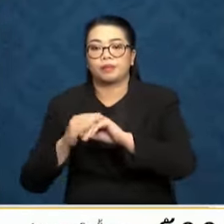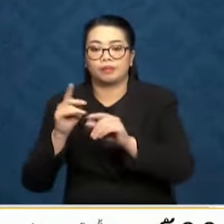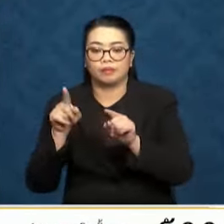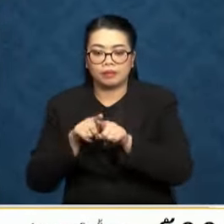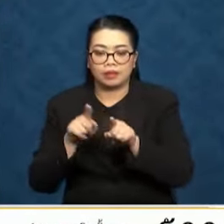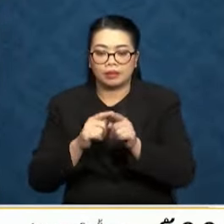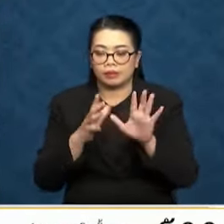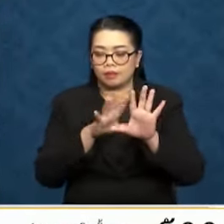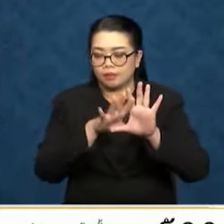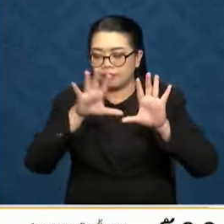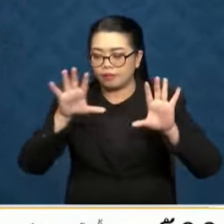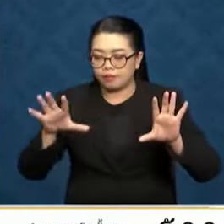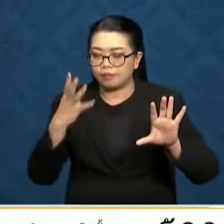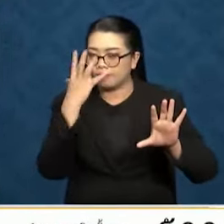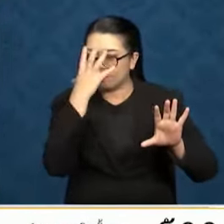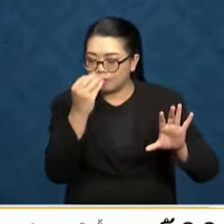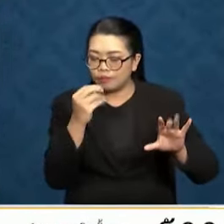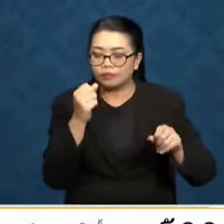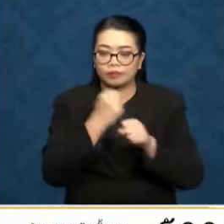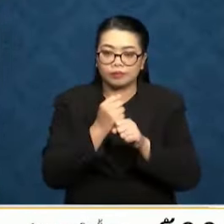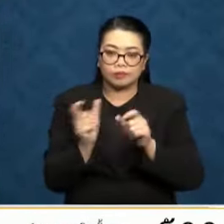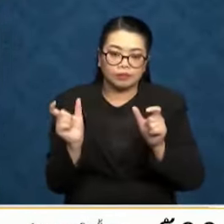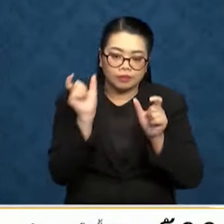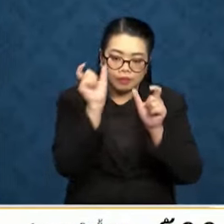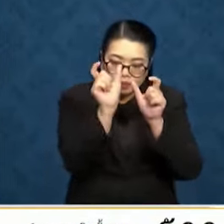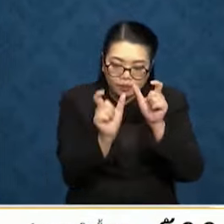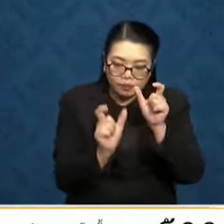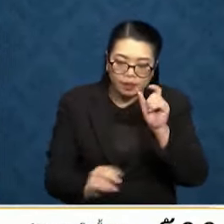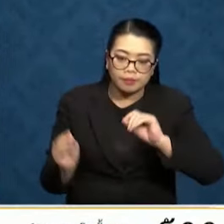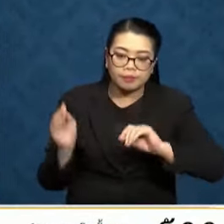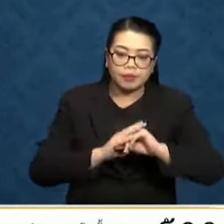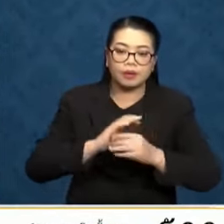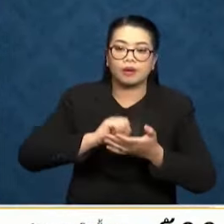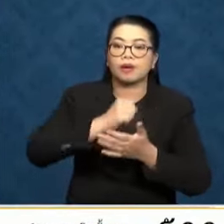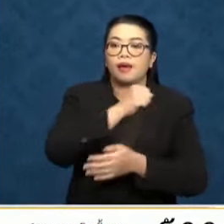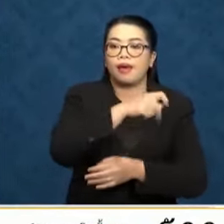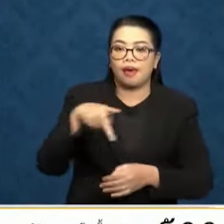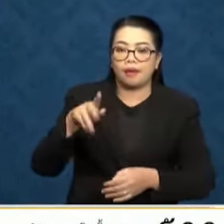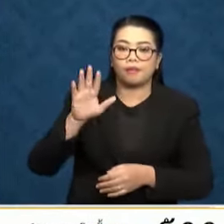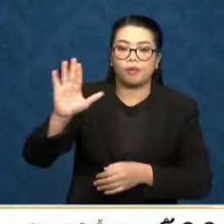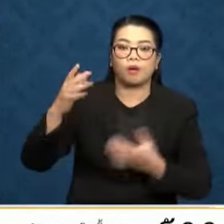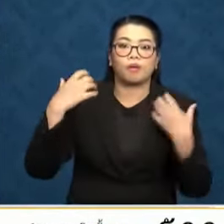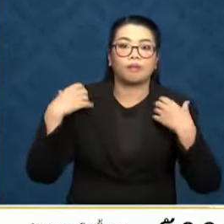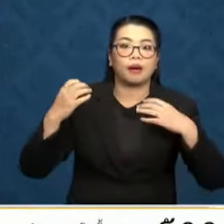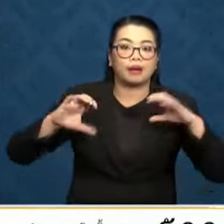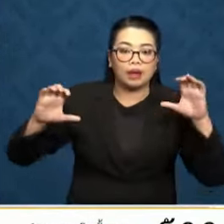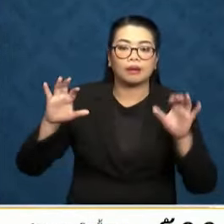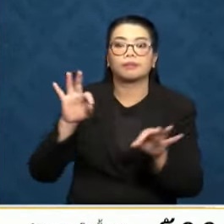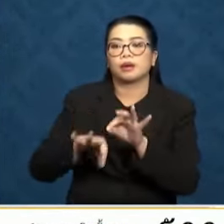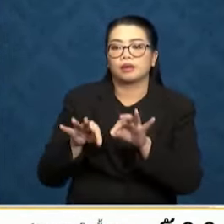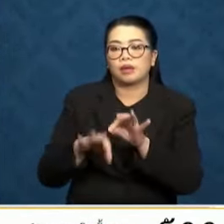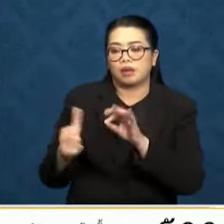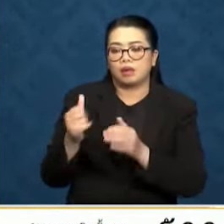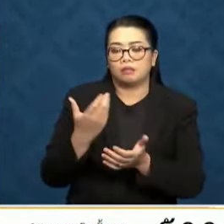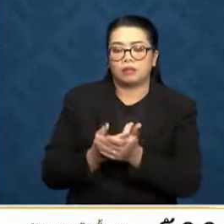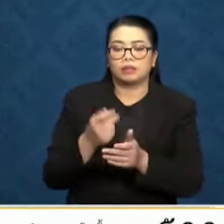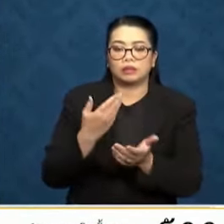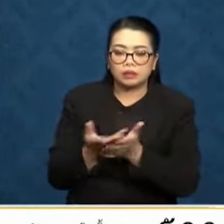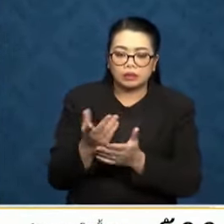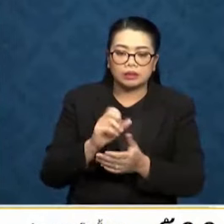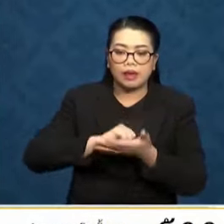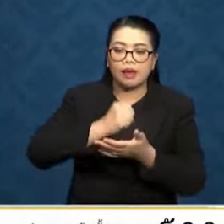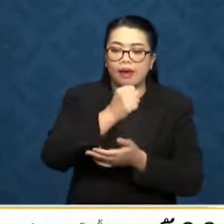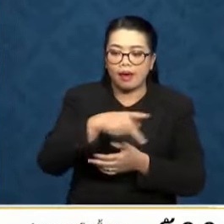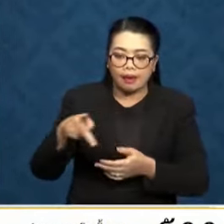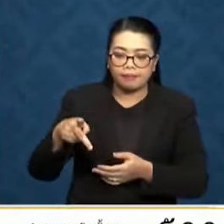ฟีเจอร์ค่ะแล้วก็เอามาใส่เอาไว้นะคะในซอปของภาครัฐอันเนี้ยค่ะจะส่งผลให้คนหันมาใช้ซอป